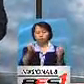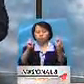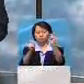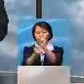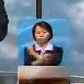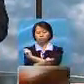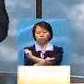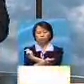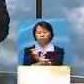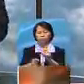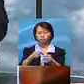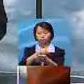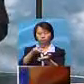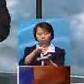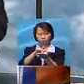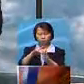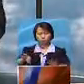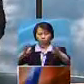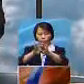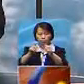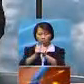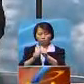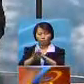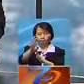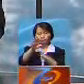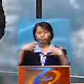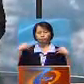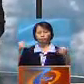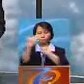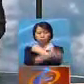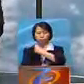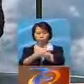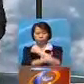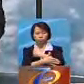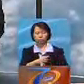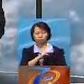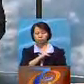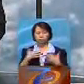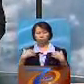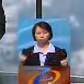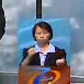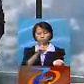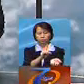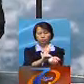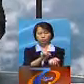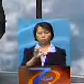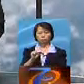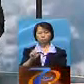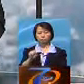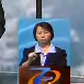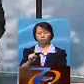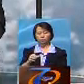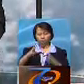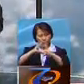Transformasi sistem perubatan penting sejajar pelan pembangunan kesihatan negara. Jelas Menteri Kesihatan Datuk Seri Dr S.Subramaniam